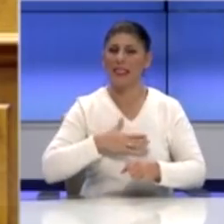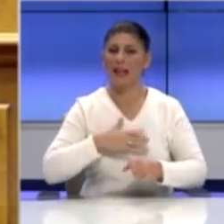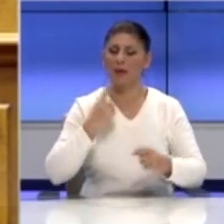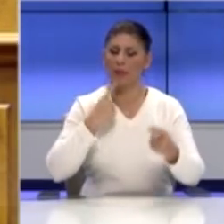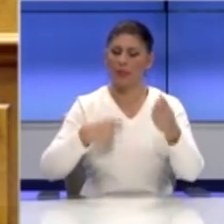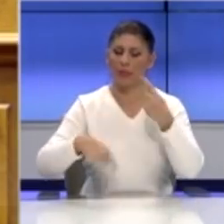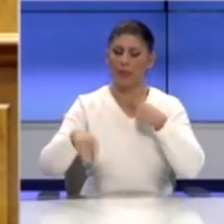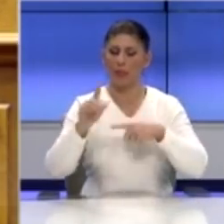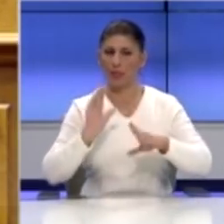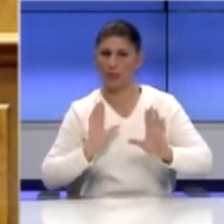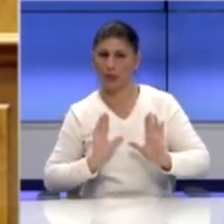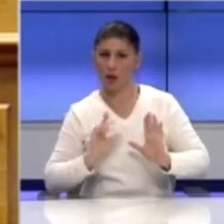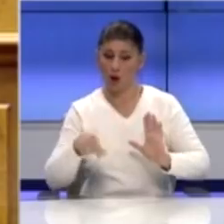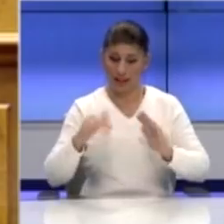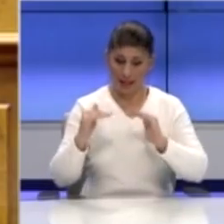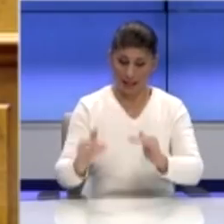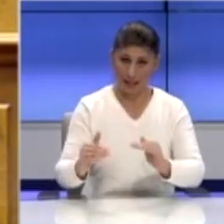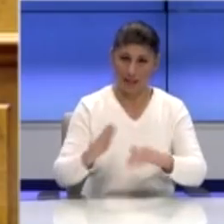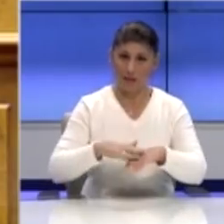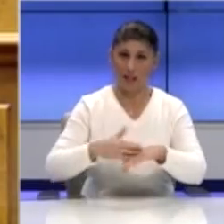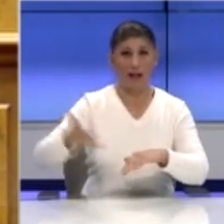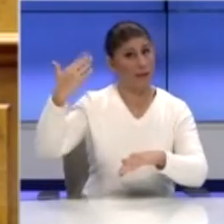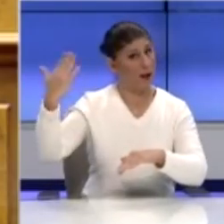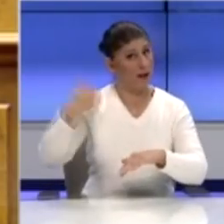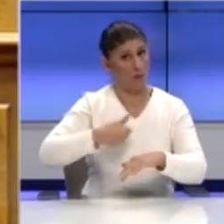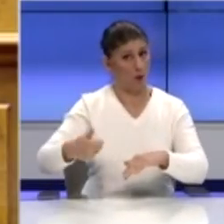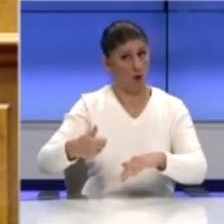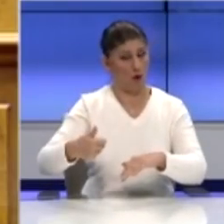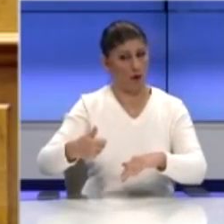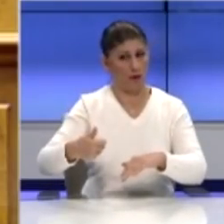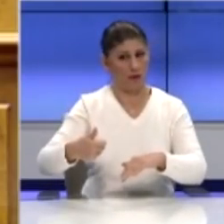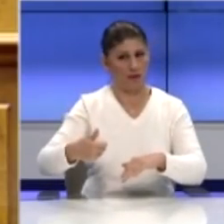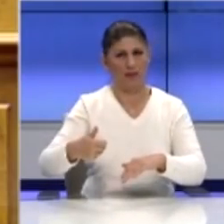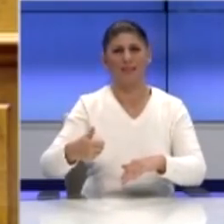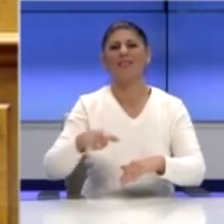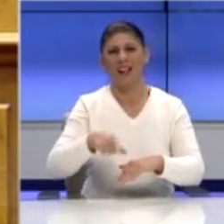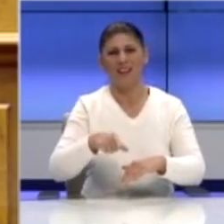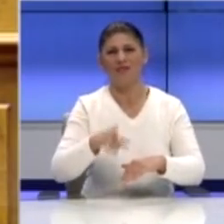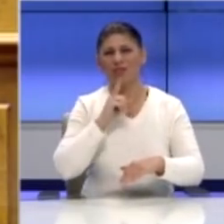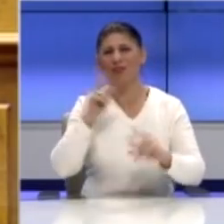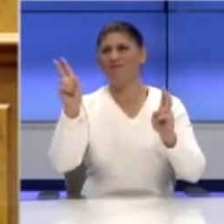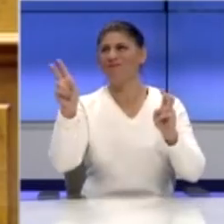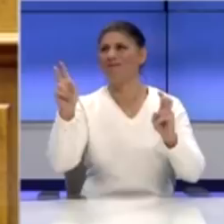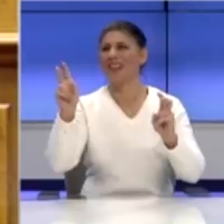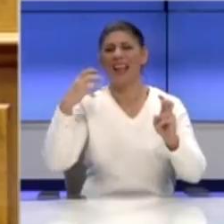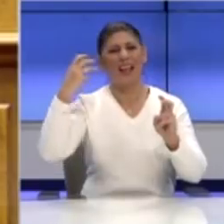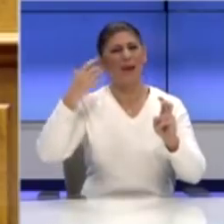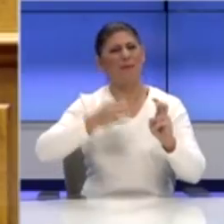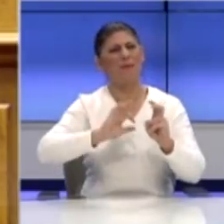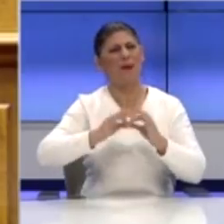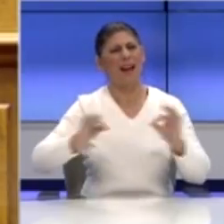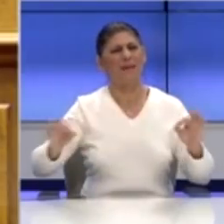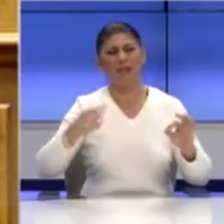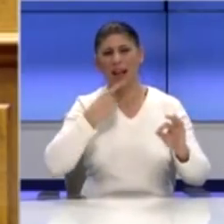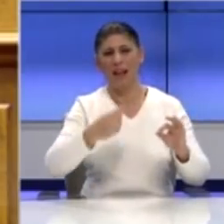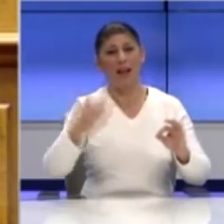ισχυριστείτε ότι για την κατάσταση της χώρας φταίνε μόνο οι προηγούμενοι. Παλιά μου τεχνικό σκηνό βέβαια. Τα ίδια λέτε